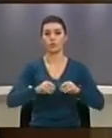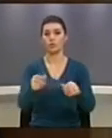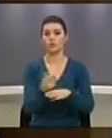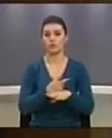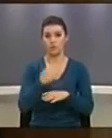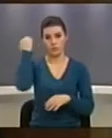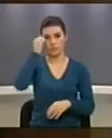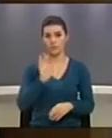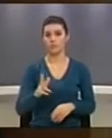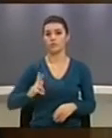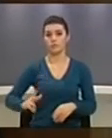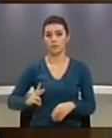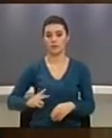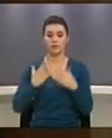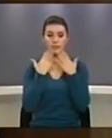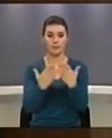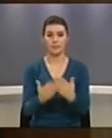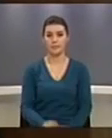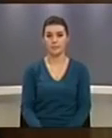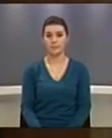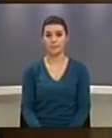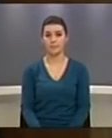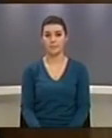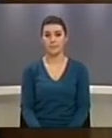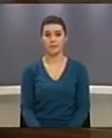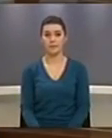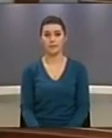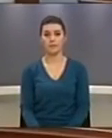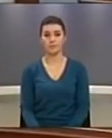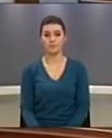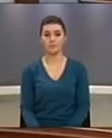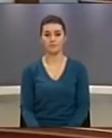Republikës së Kosovës. Ju falemnderit. Grupi parlamentar